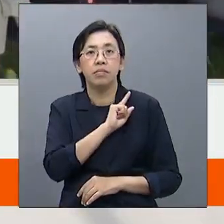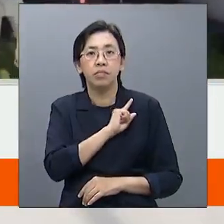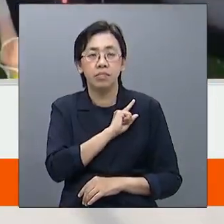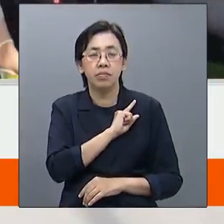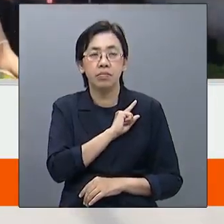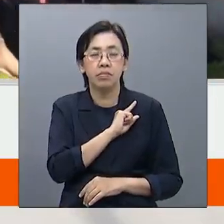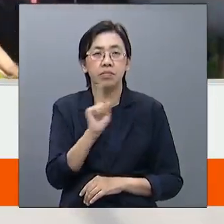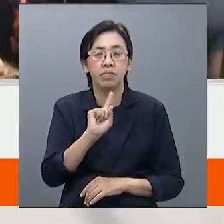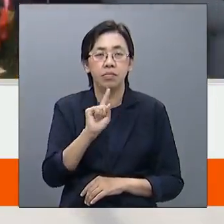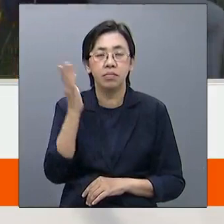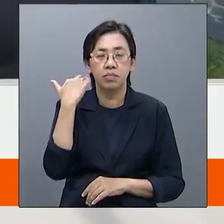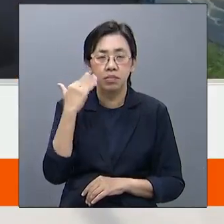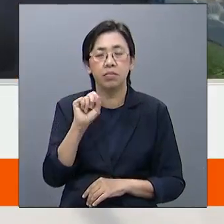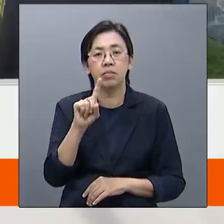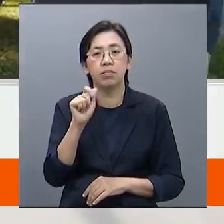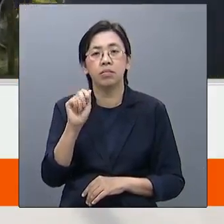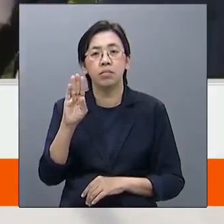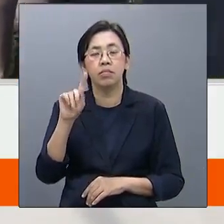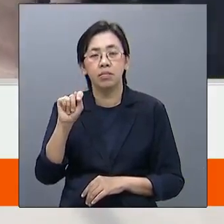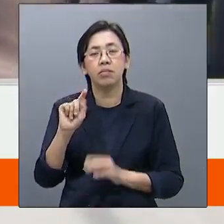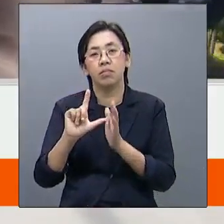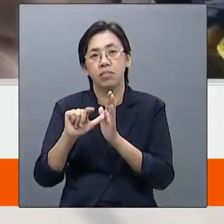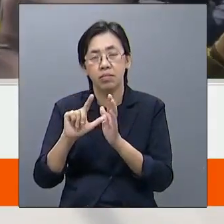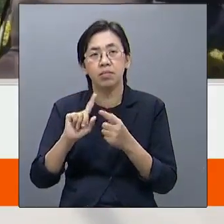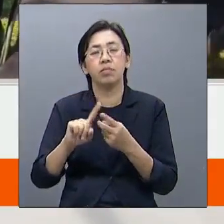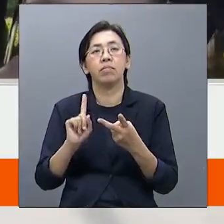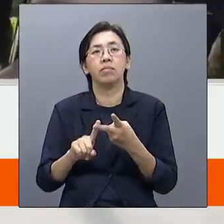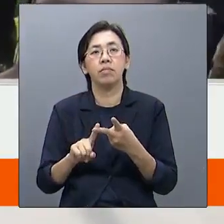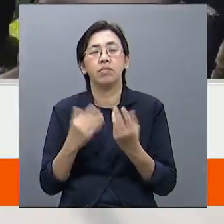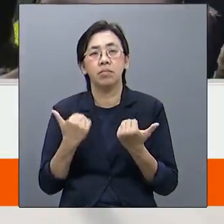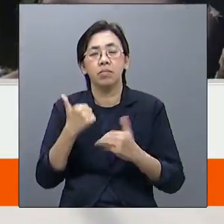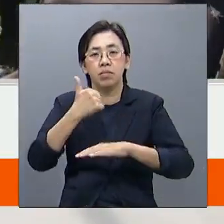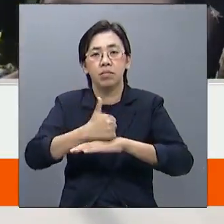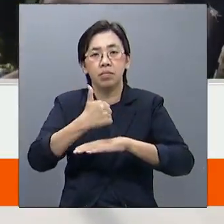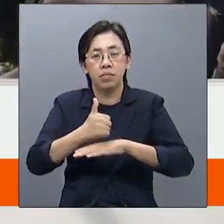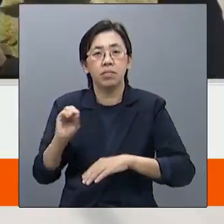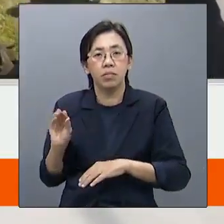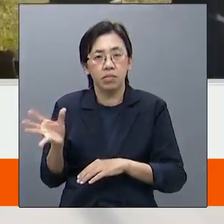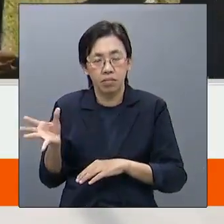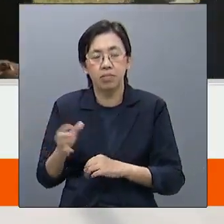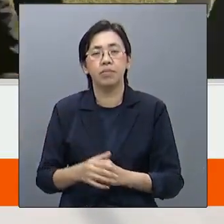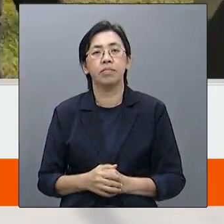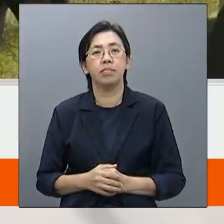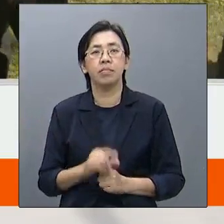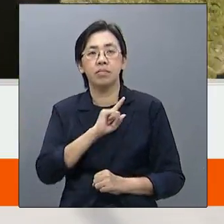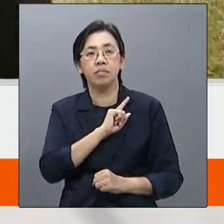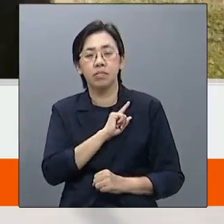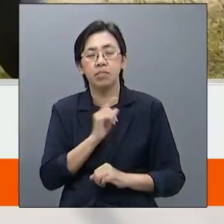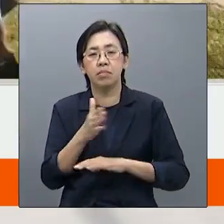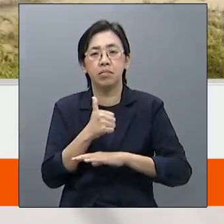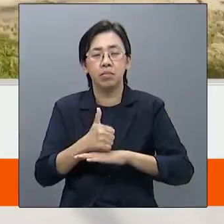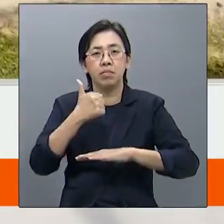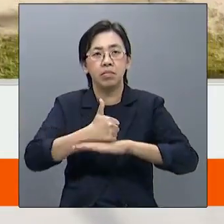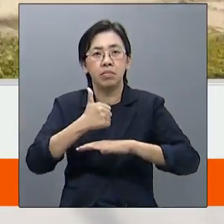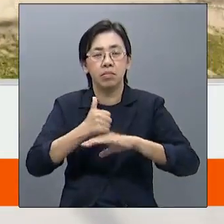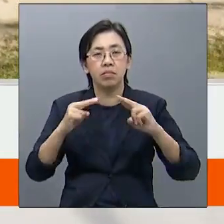ือเลขาทิการสอบอตอ ในภาณาทตอนนี้เปหวหนาพักประชาชาิด้วย ในภาณาทางทางนั้นน แฐบาระิ